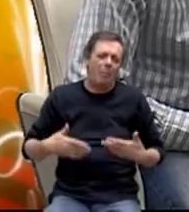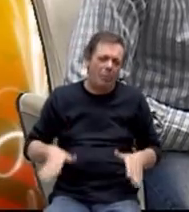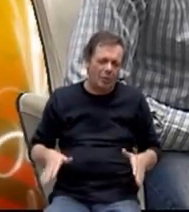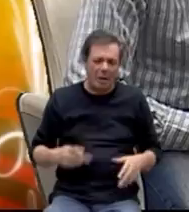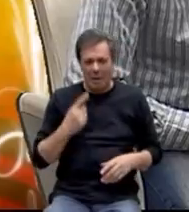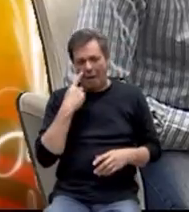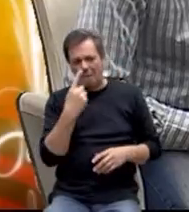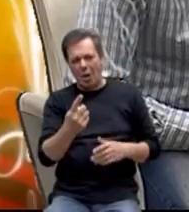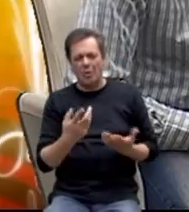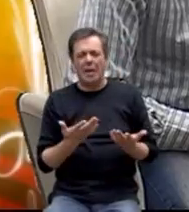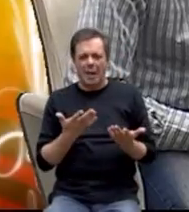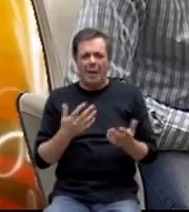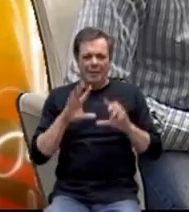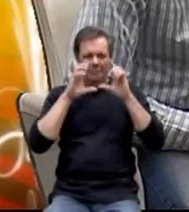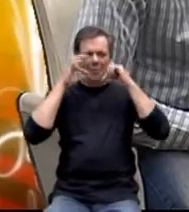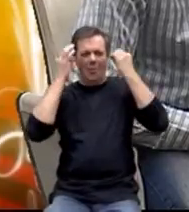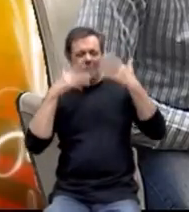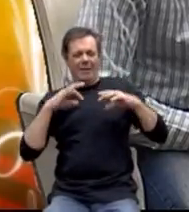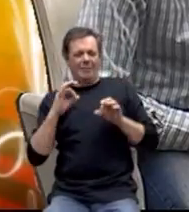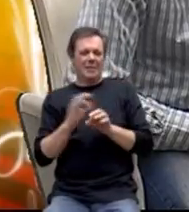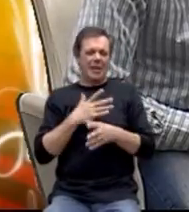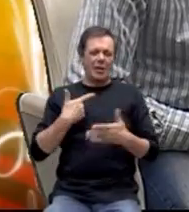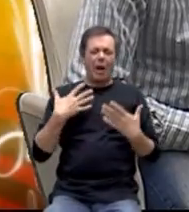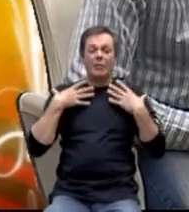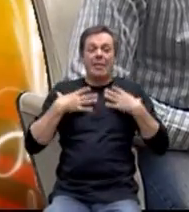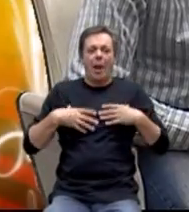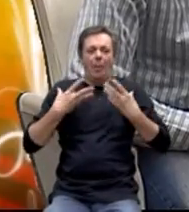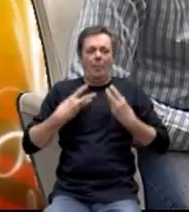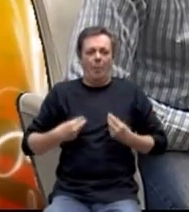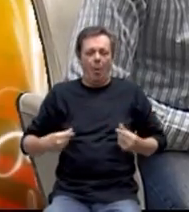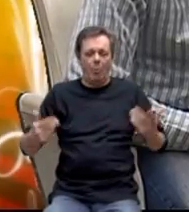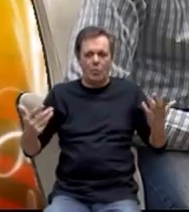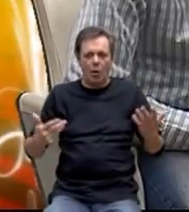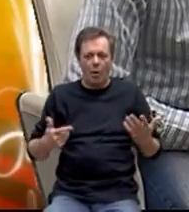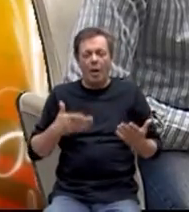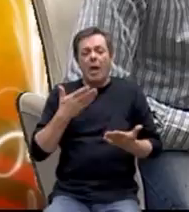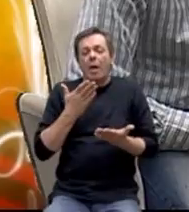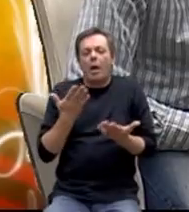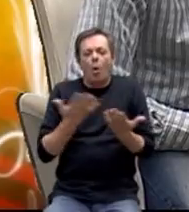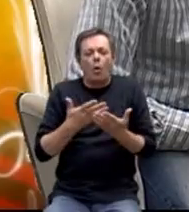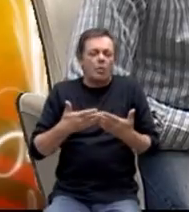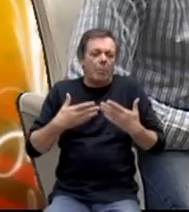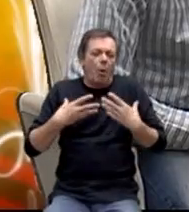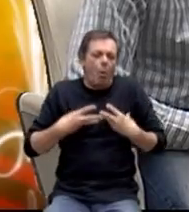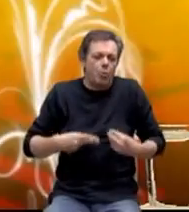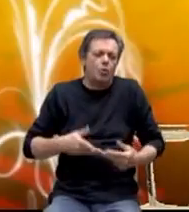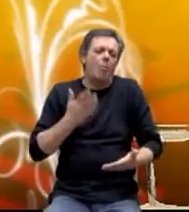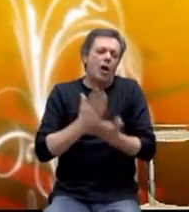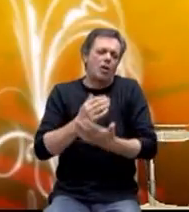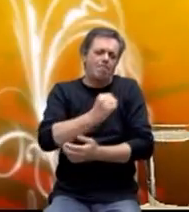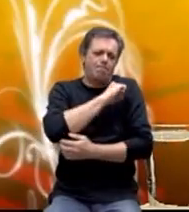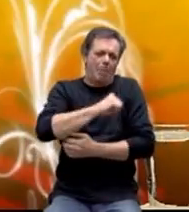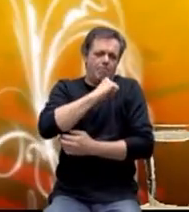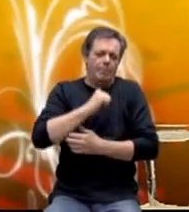se vidjelo osmijeh i sreća na licu kako se tijelo opustilo. I koliko se jako opustio, toliko ga je jako lupilo. I sad